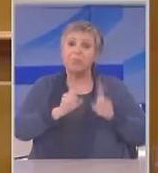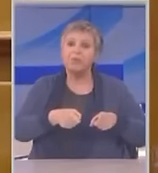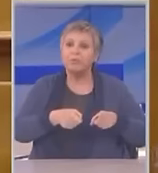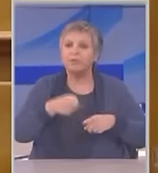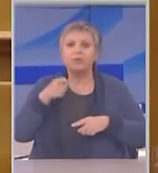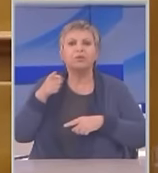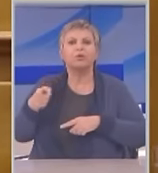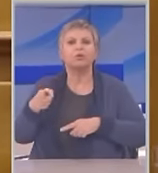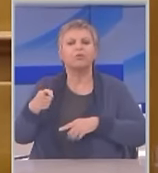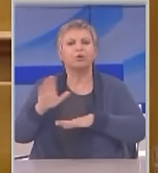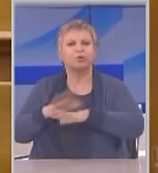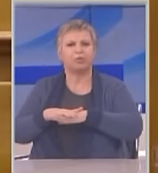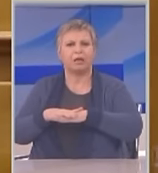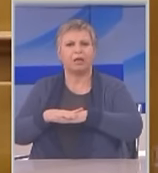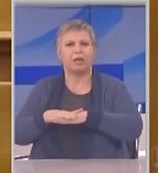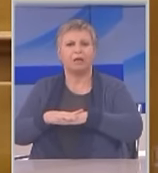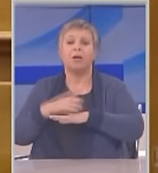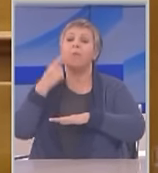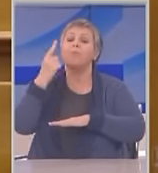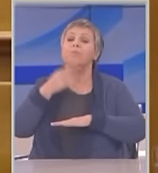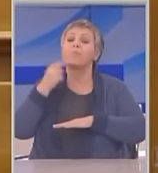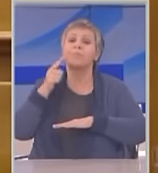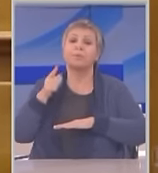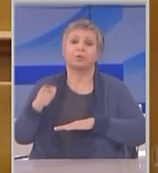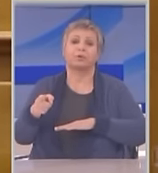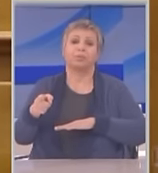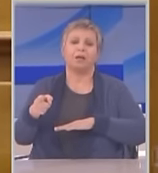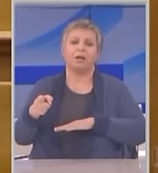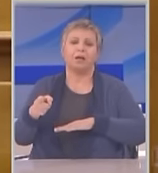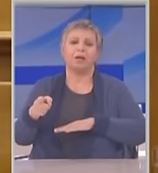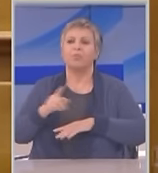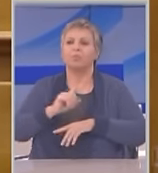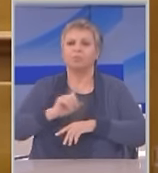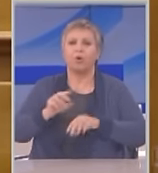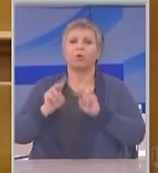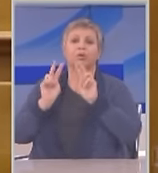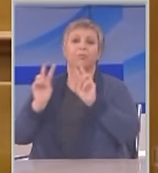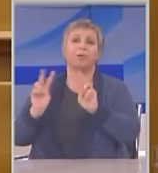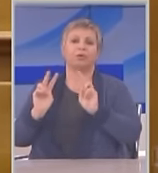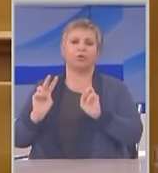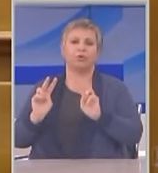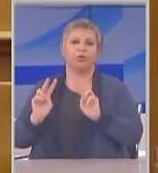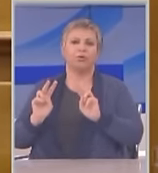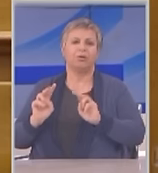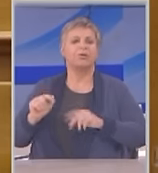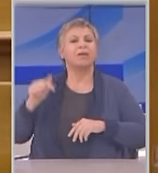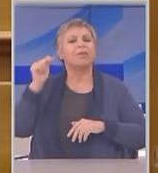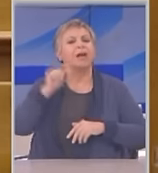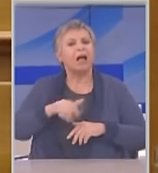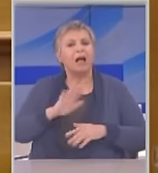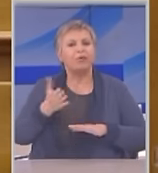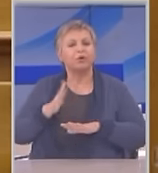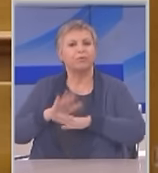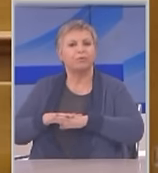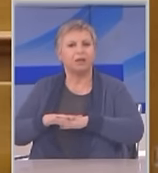τον ίδιο και όχι το κόμμα του ή το σύστημα πολύ περισσότερο που επέβαλε αυτό το μοντέλο διακυβέρνησης και